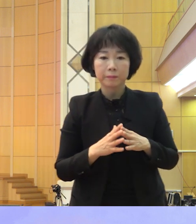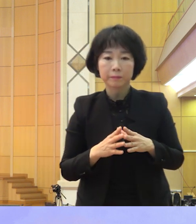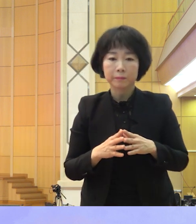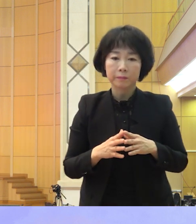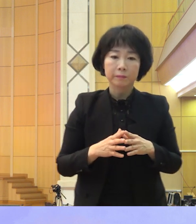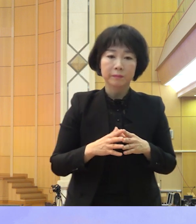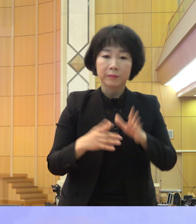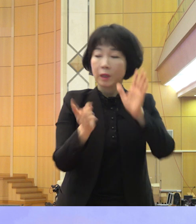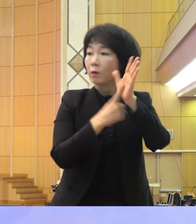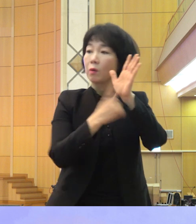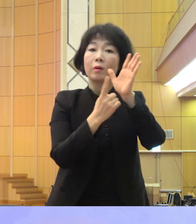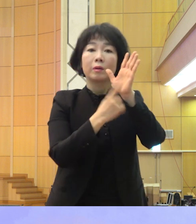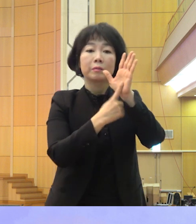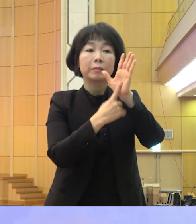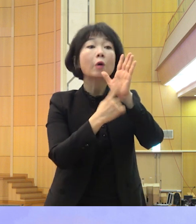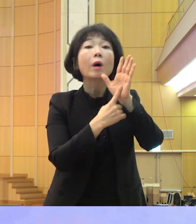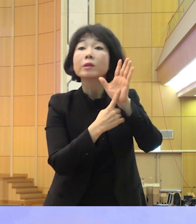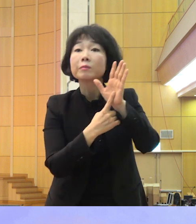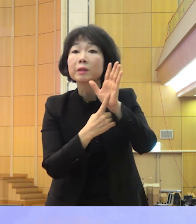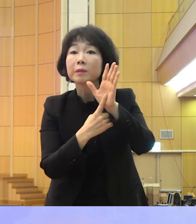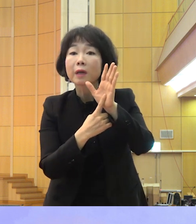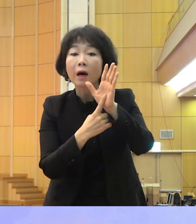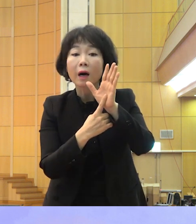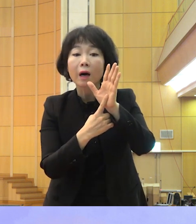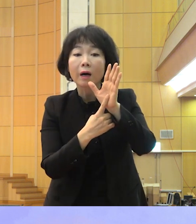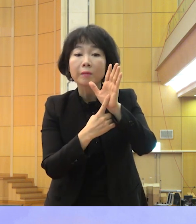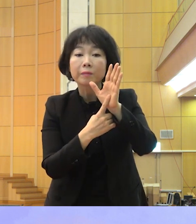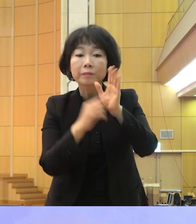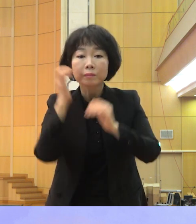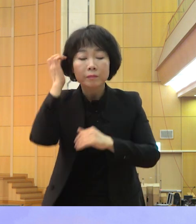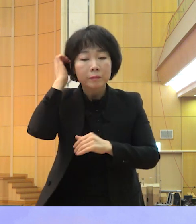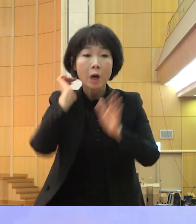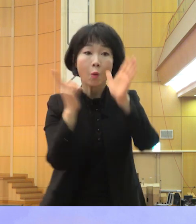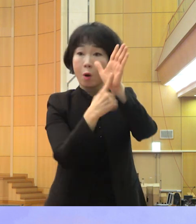네, 광고 말씀 드리겠습니다.